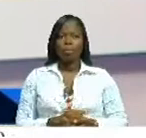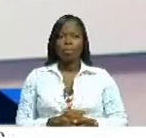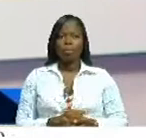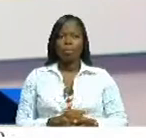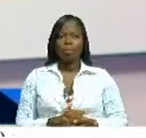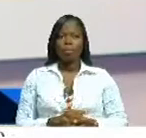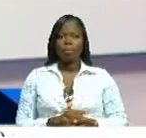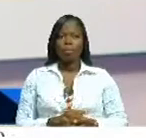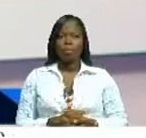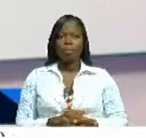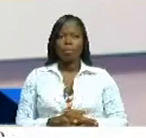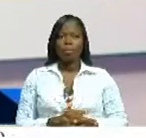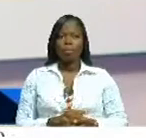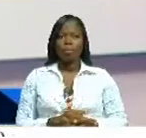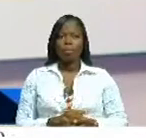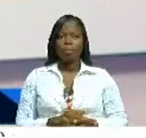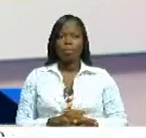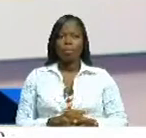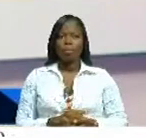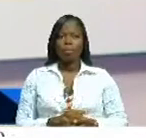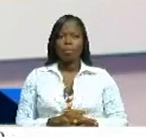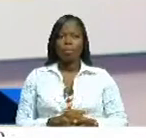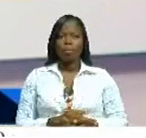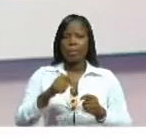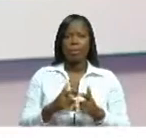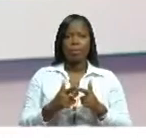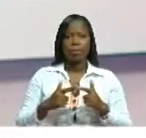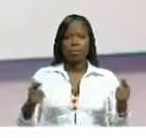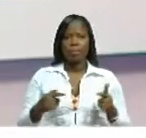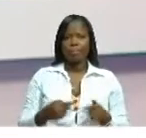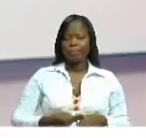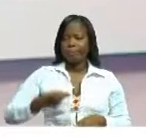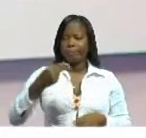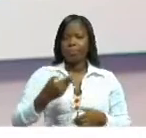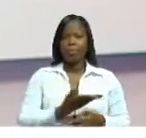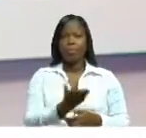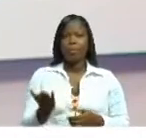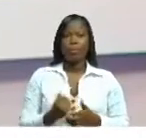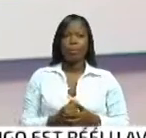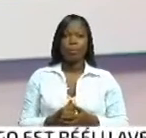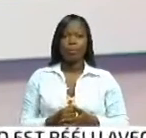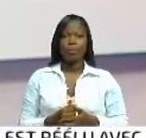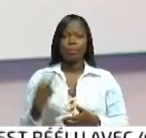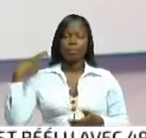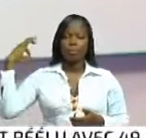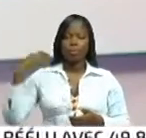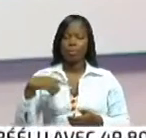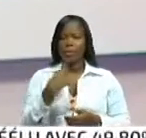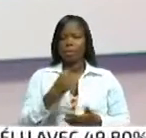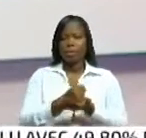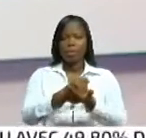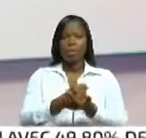nous sommes à un niveau très élevé qui ne doit pas nous mêmes c'est les élus qui vont élire nous nous